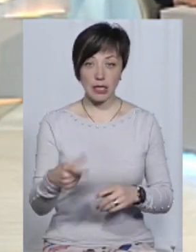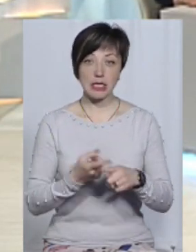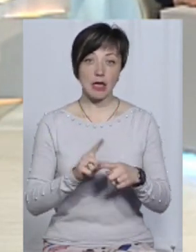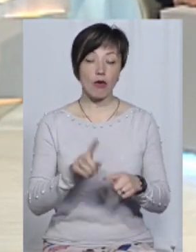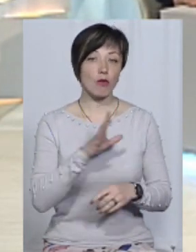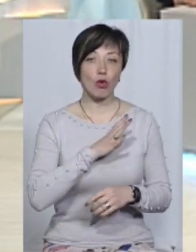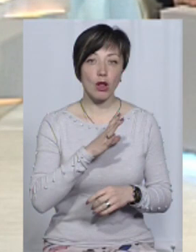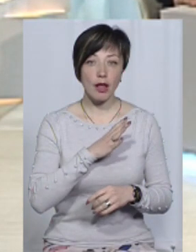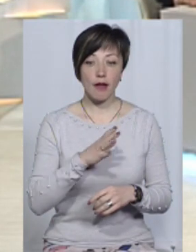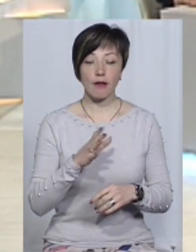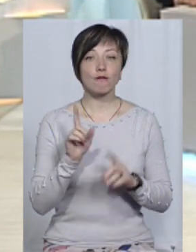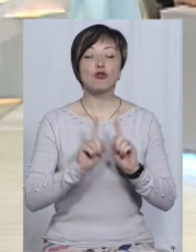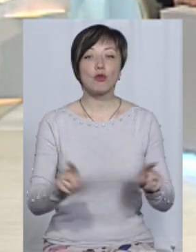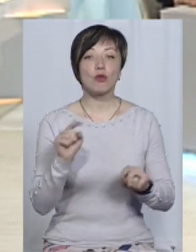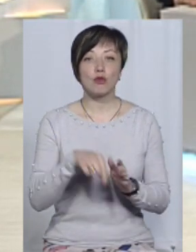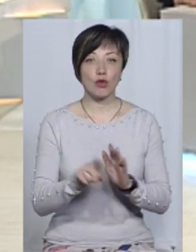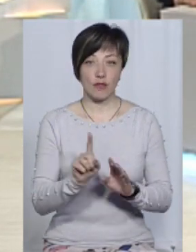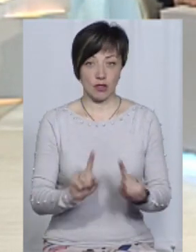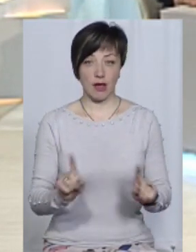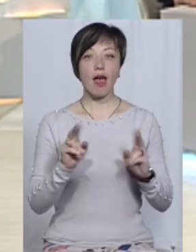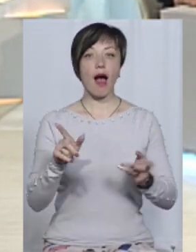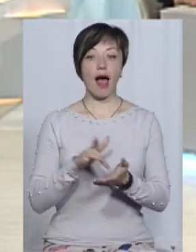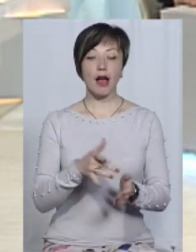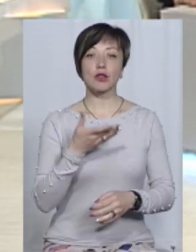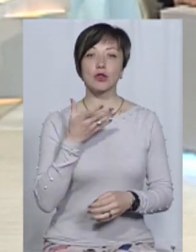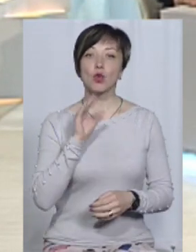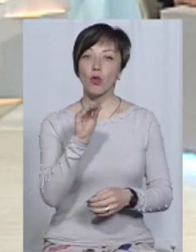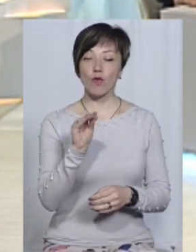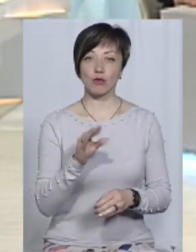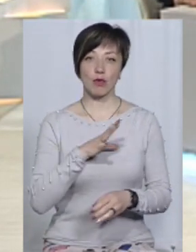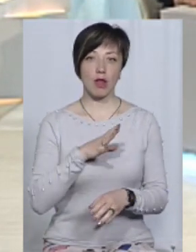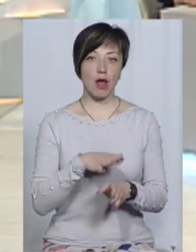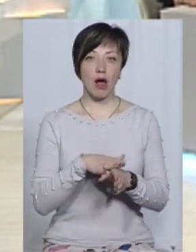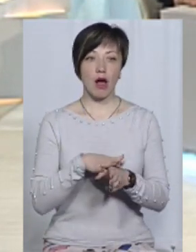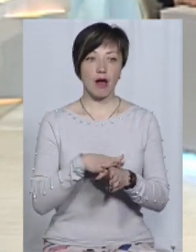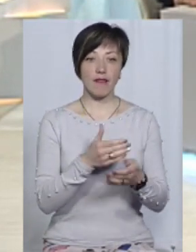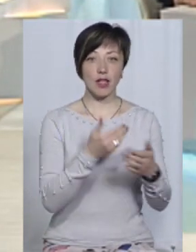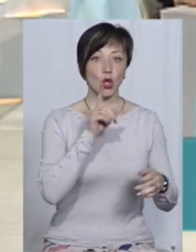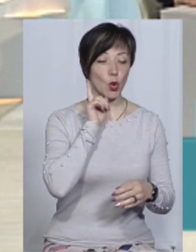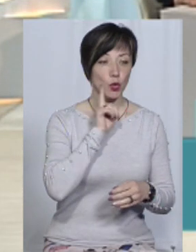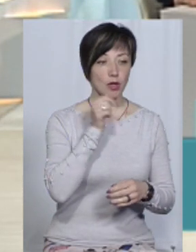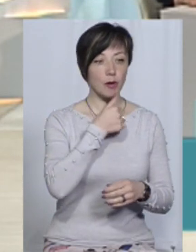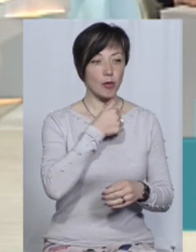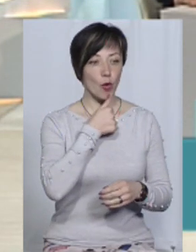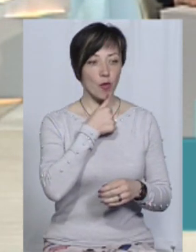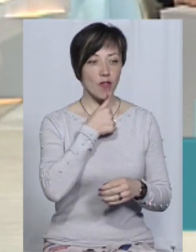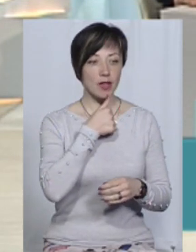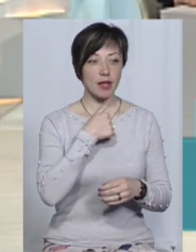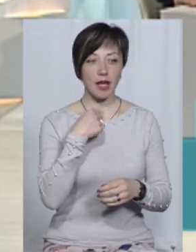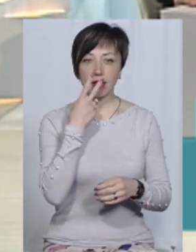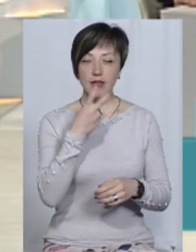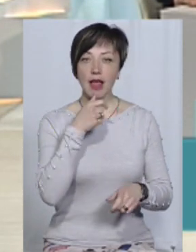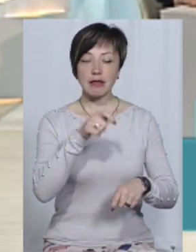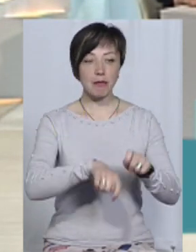були, в чому фішка, як екскурсоводи були абсолютно від юних, які пробували, до речі, я